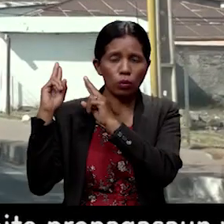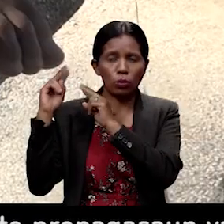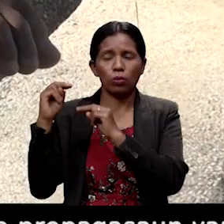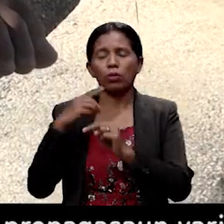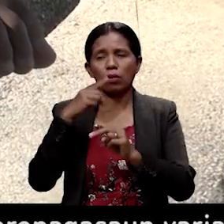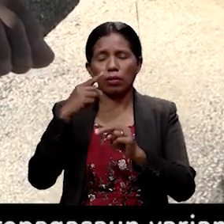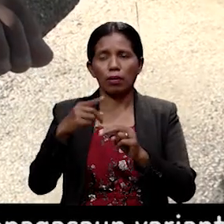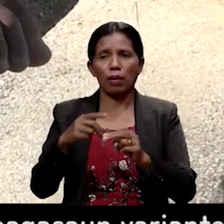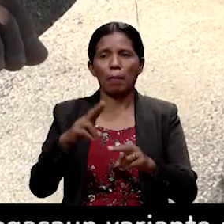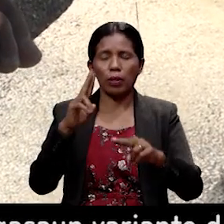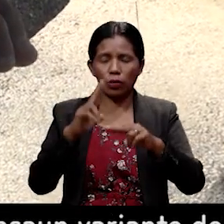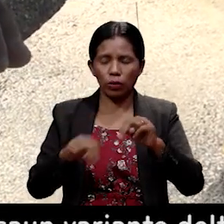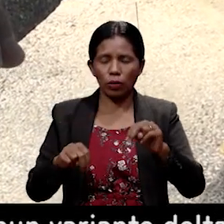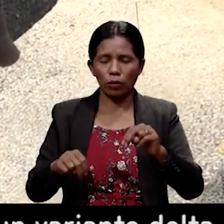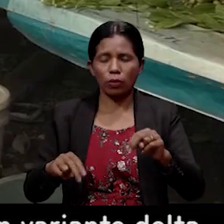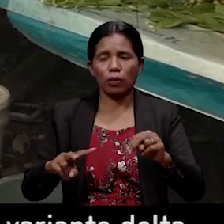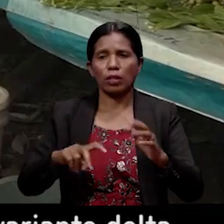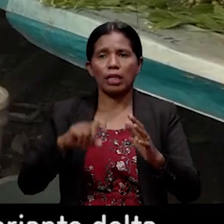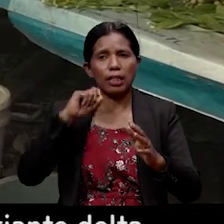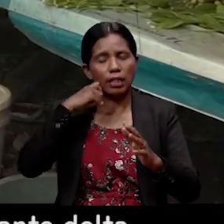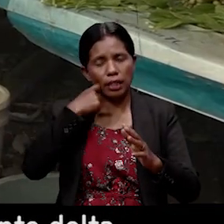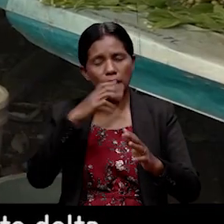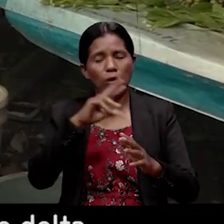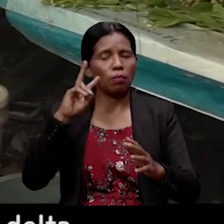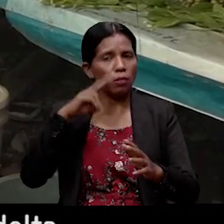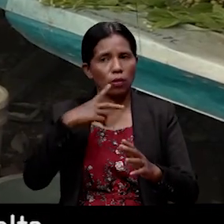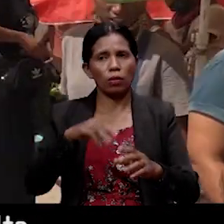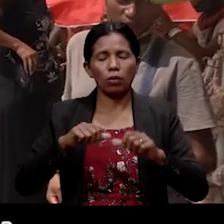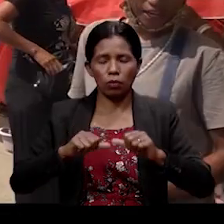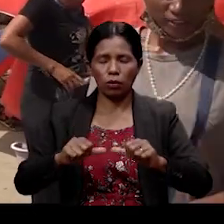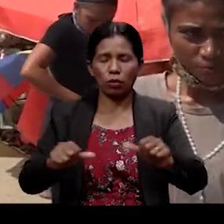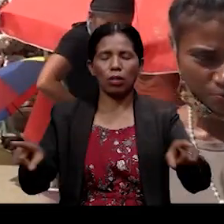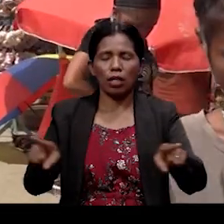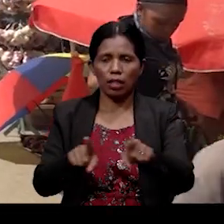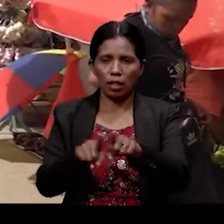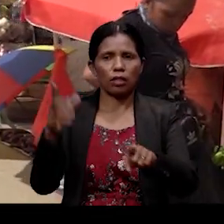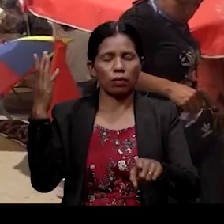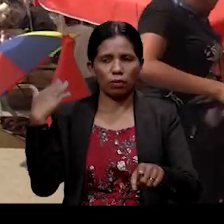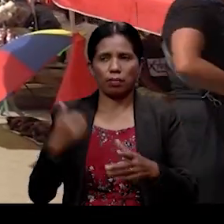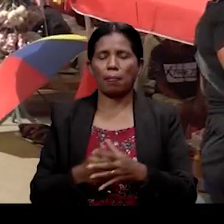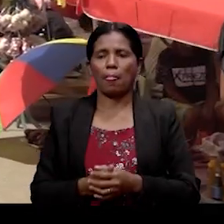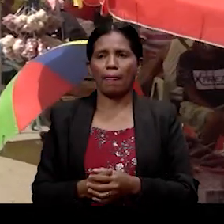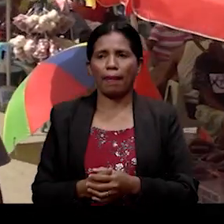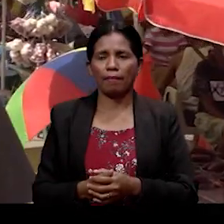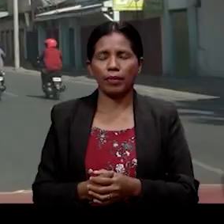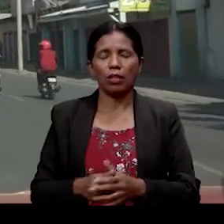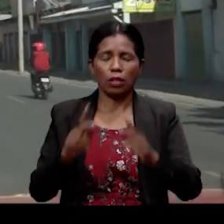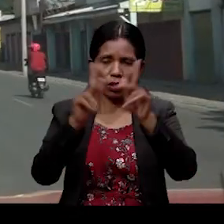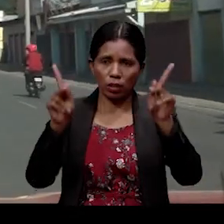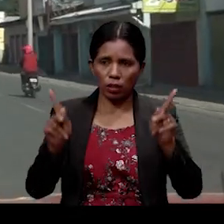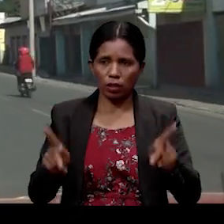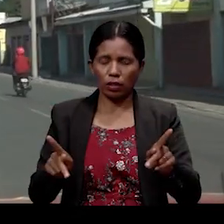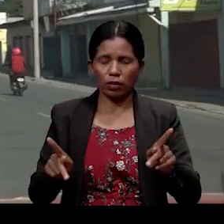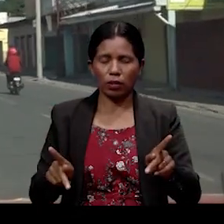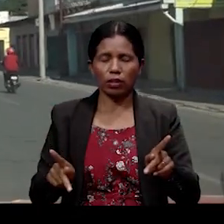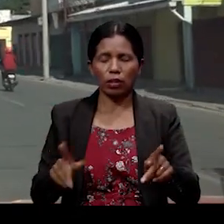manutolun daan lis modo tahan. No atividade hirak selu kontinua lao hane sambai bain. Alende ne loja supermercado kioske